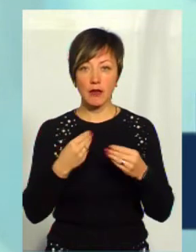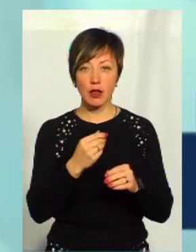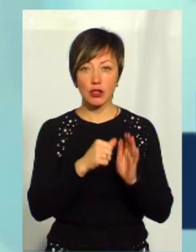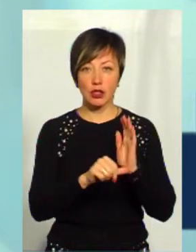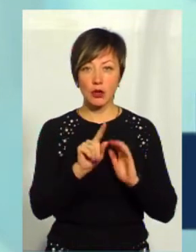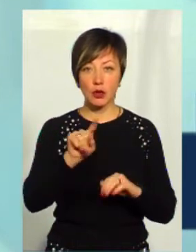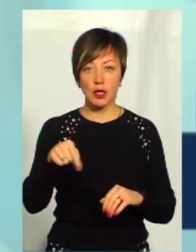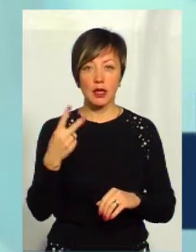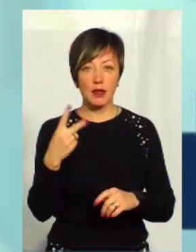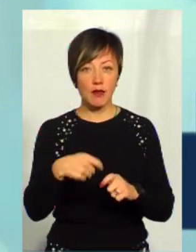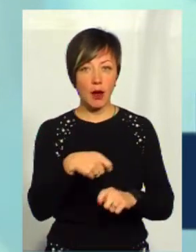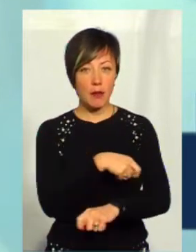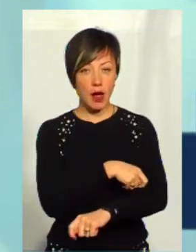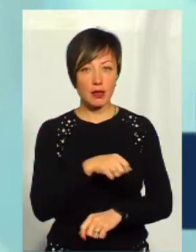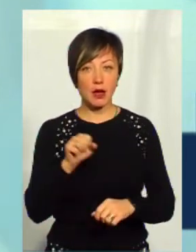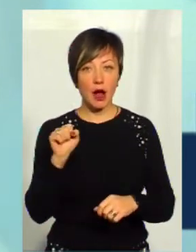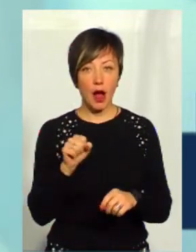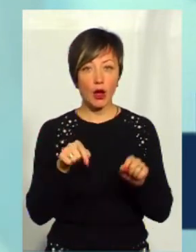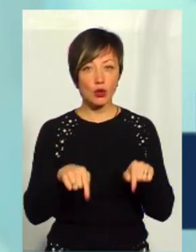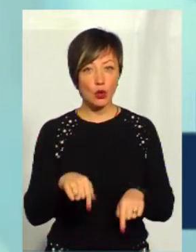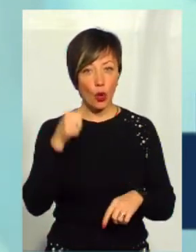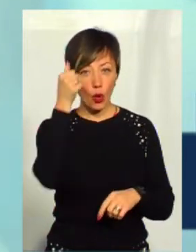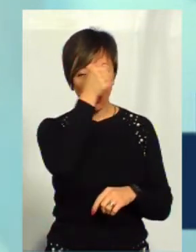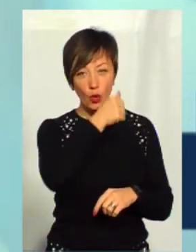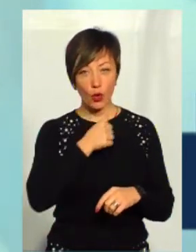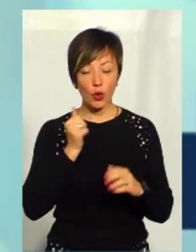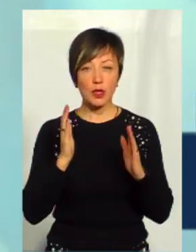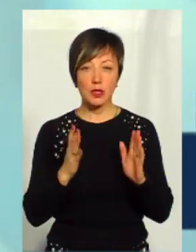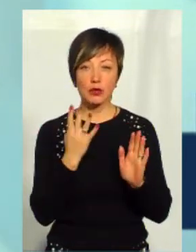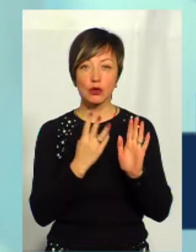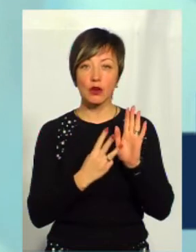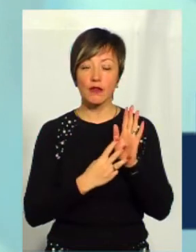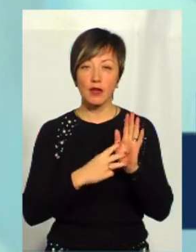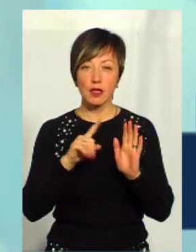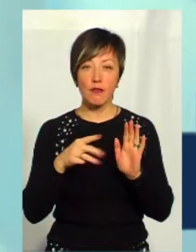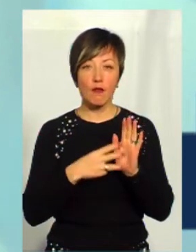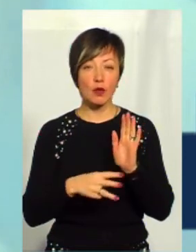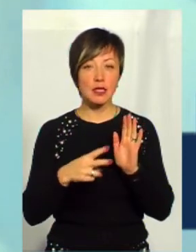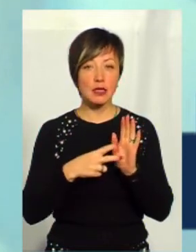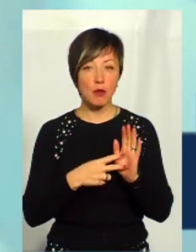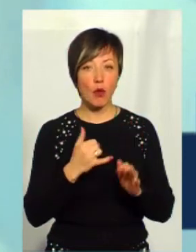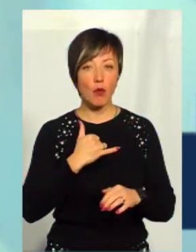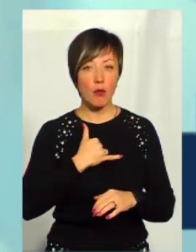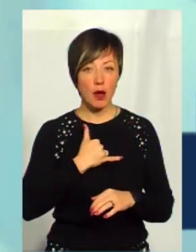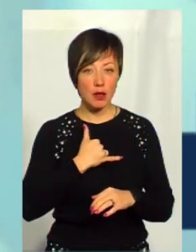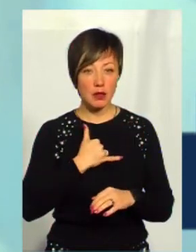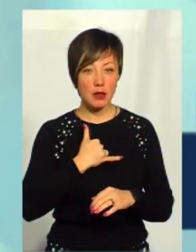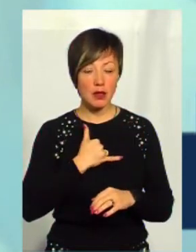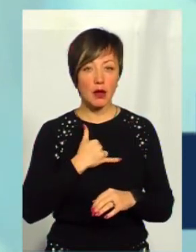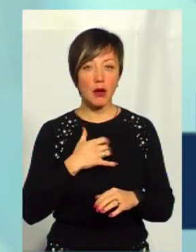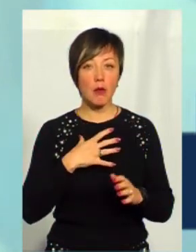61,2 квадратних метра газ, а цього року тільки на 48,87, бо в мене погиб